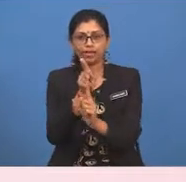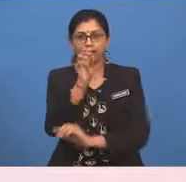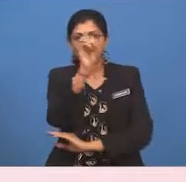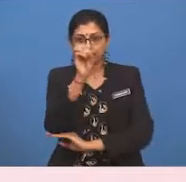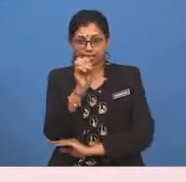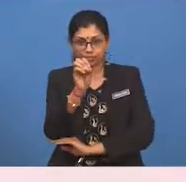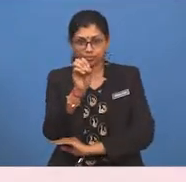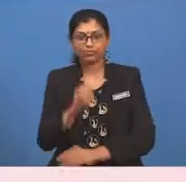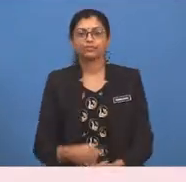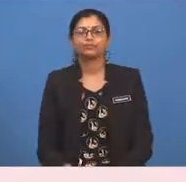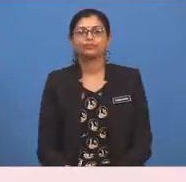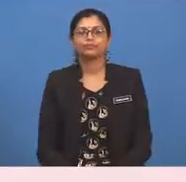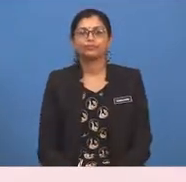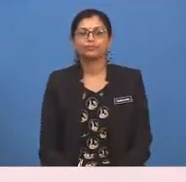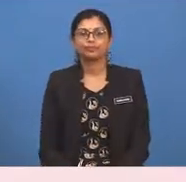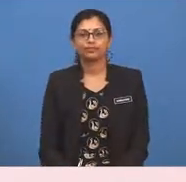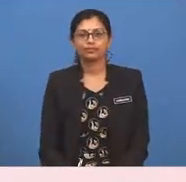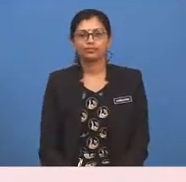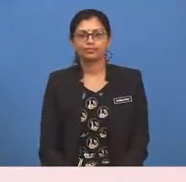peratus.